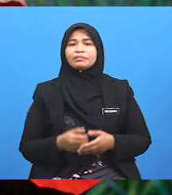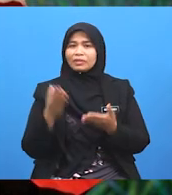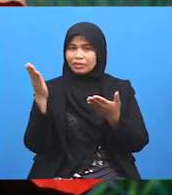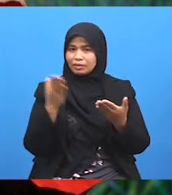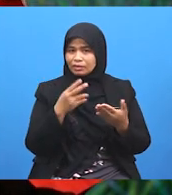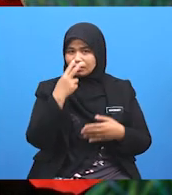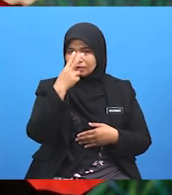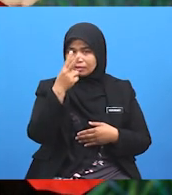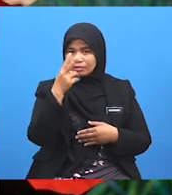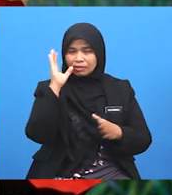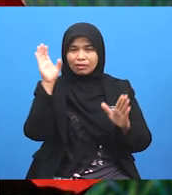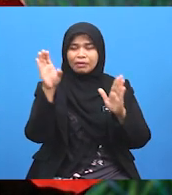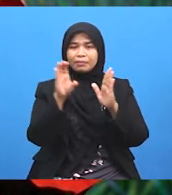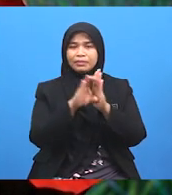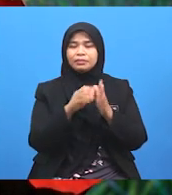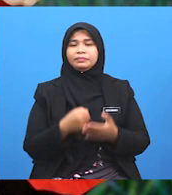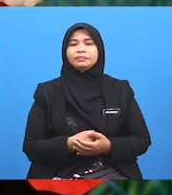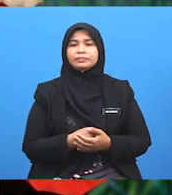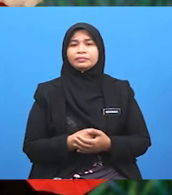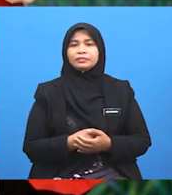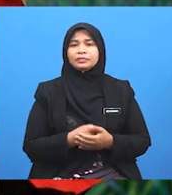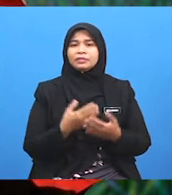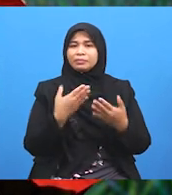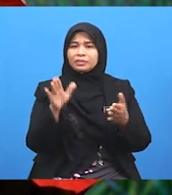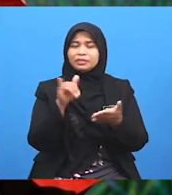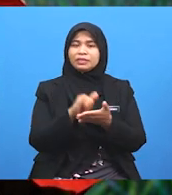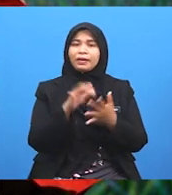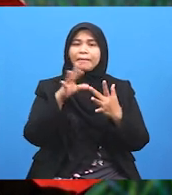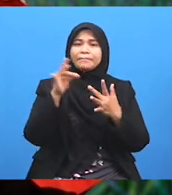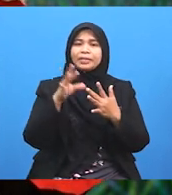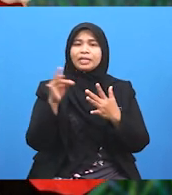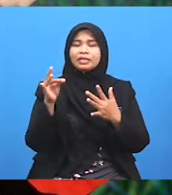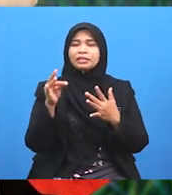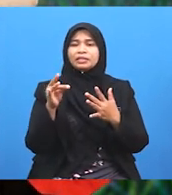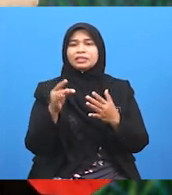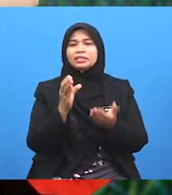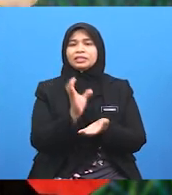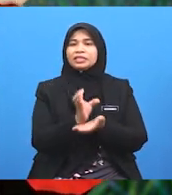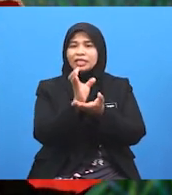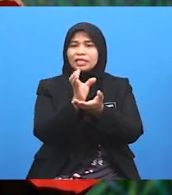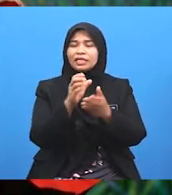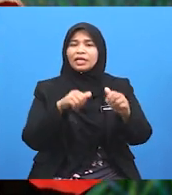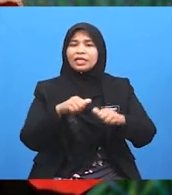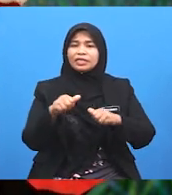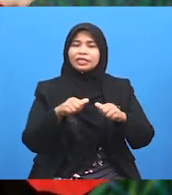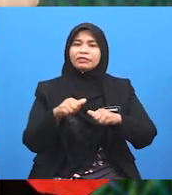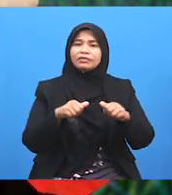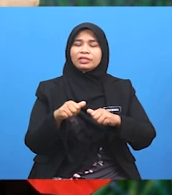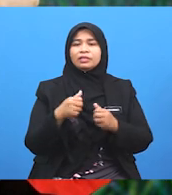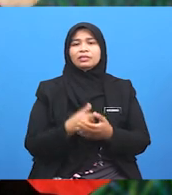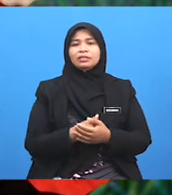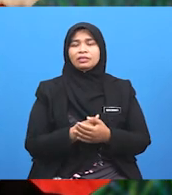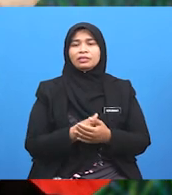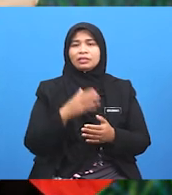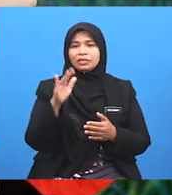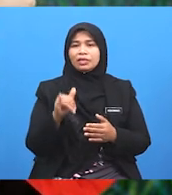Sila menghayati gambar, kemudian pilih cadangan aktiviti